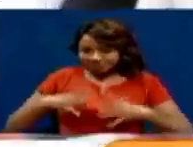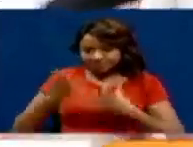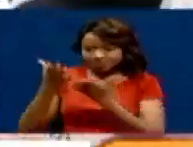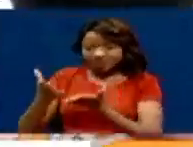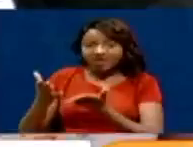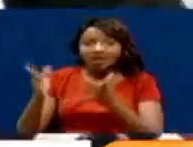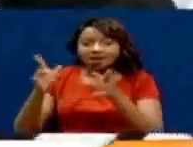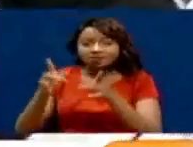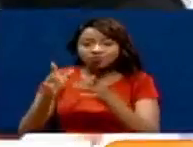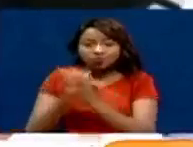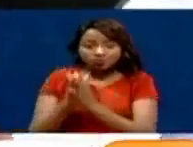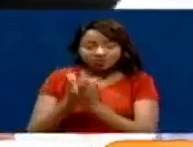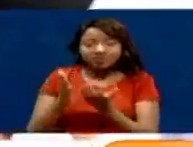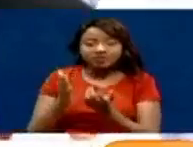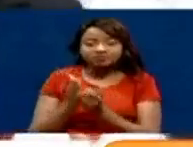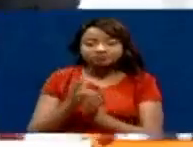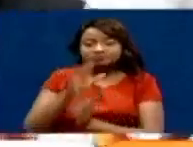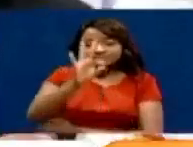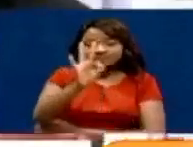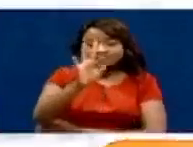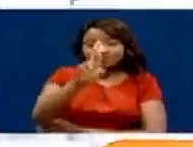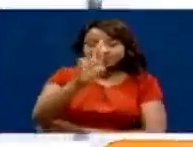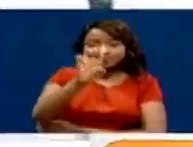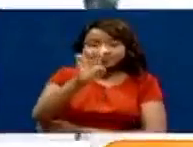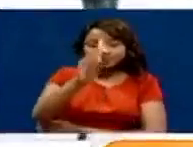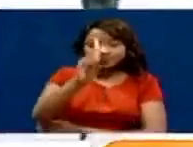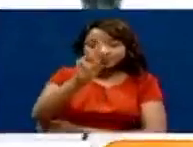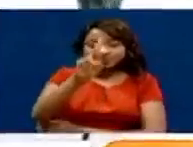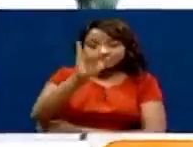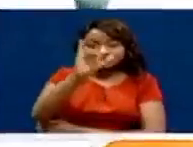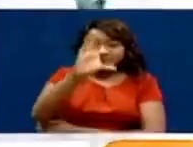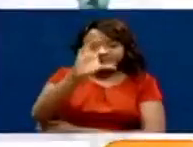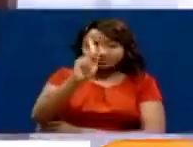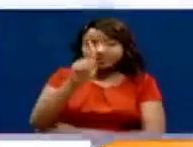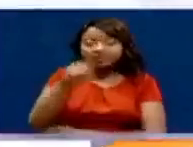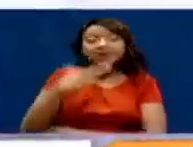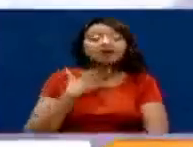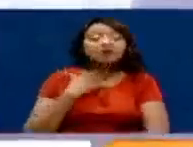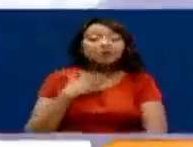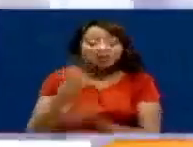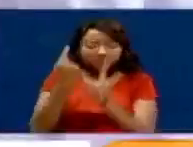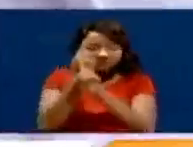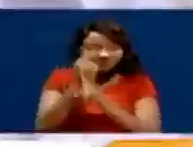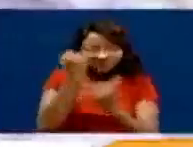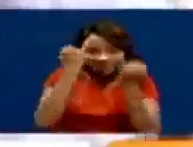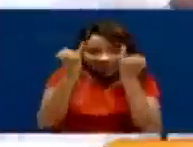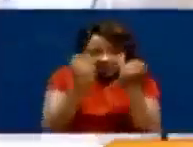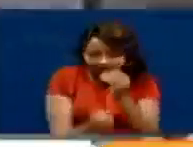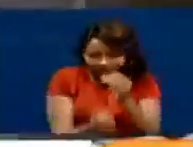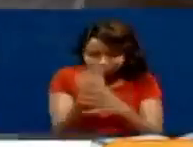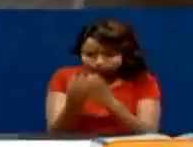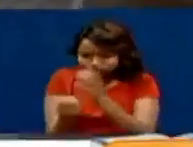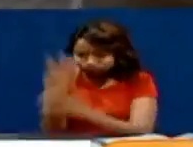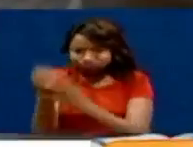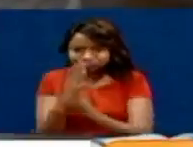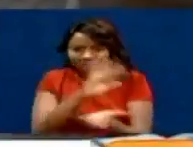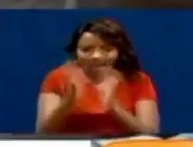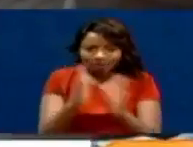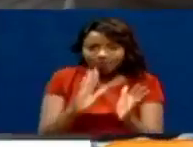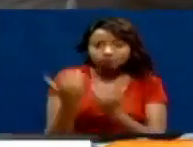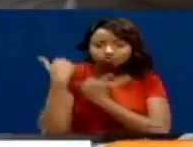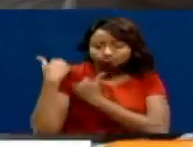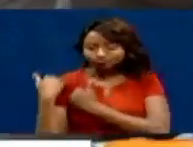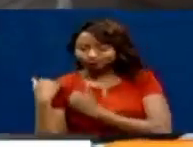katibu mkuu wa chama Frederick Okango kutaka maswala yaliyochipuka katika mswada wa punguza mzigo kuwasilishwa